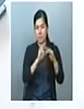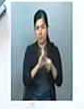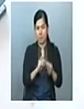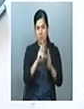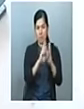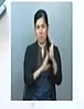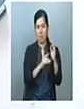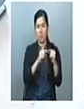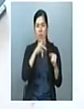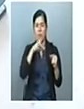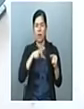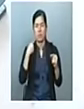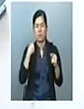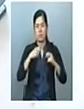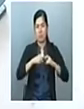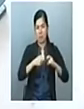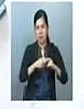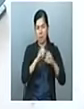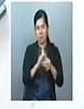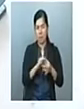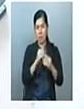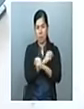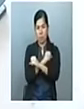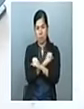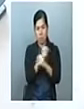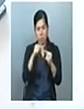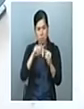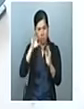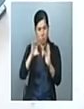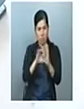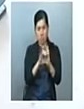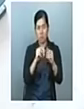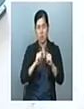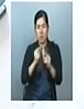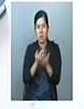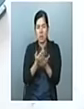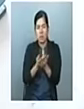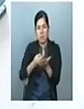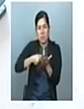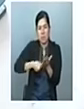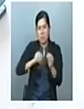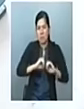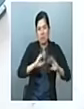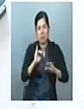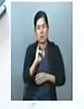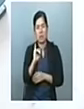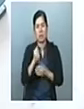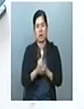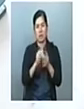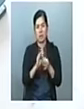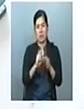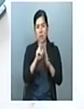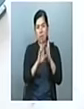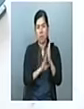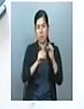ที่ล้าสมัยและมีช่องโหว่การคุ้มครองทรัพย์สินทางปัญญาอัตราภาษีที่ไม่ชัดเจนบวกกับระบบโครงสร้างพื้นฐานภายในประ